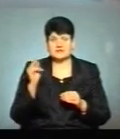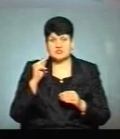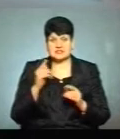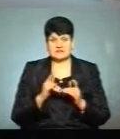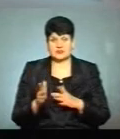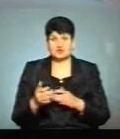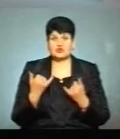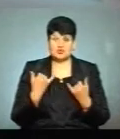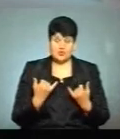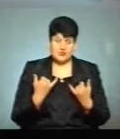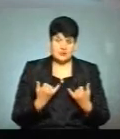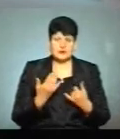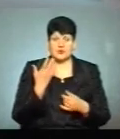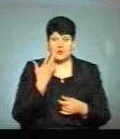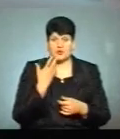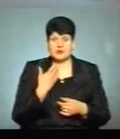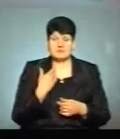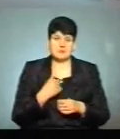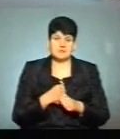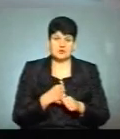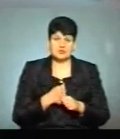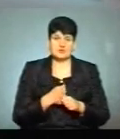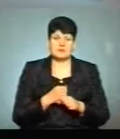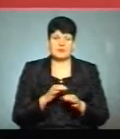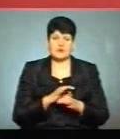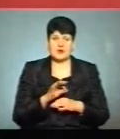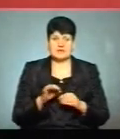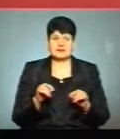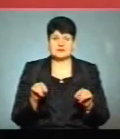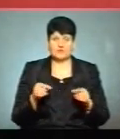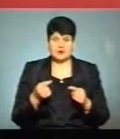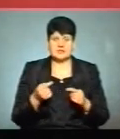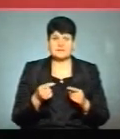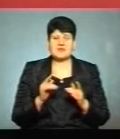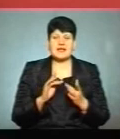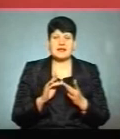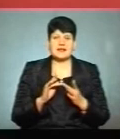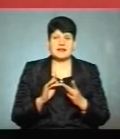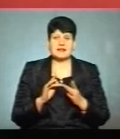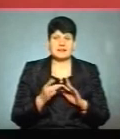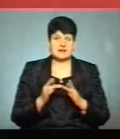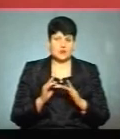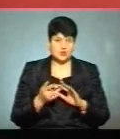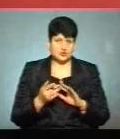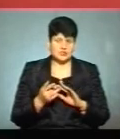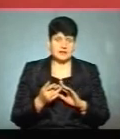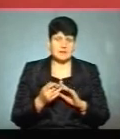закладі. Сьогодні, коли ми працюємо в рамках проєкту на створення такої електронної бази